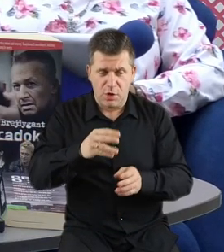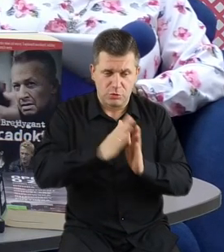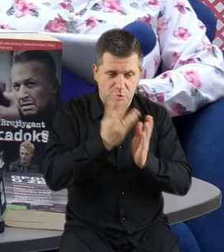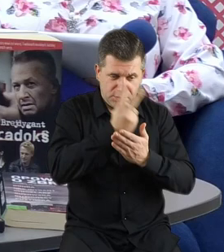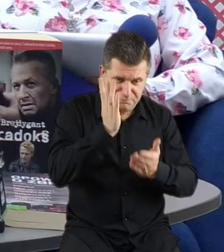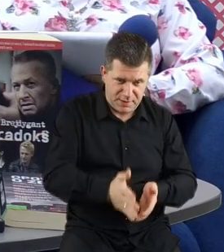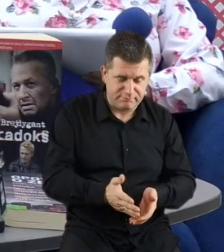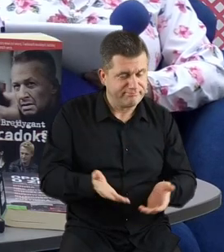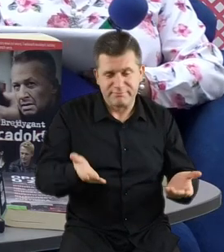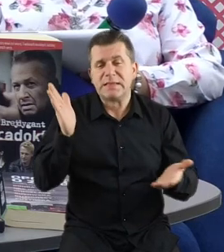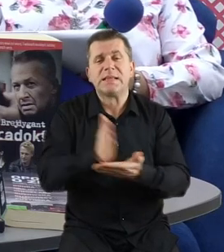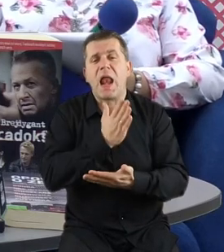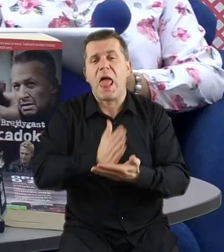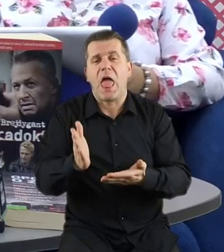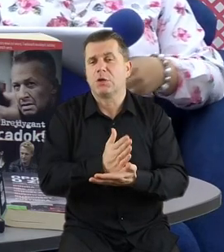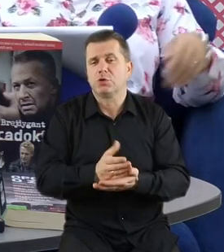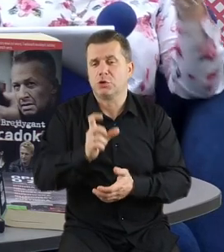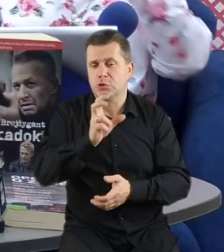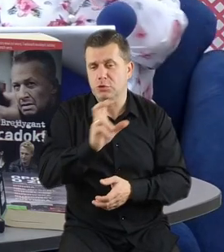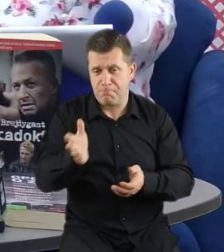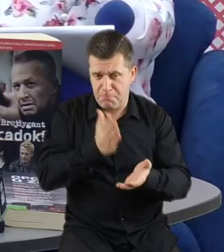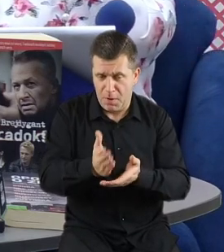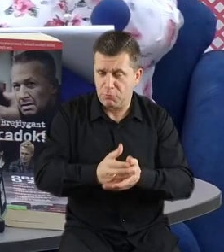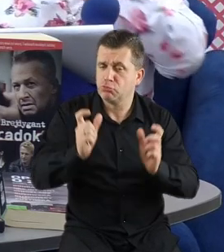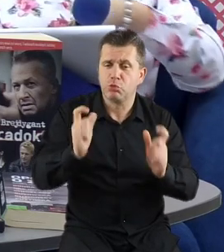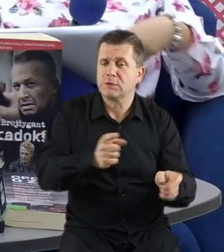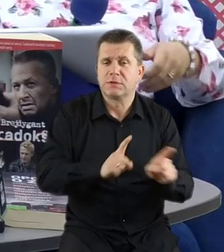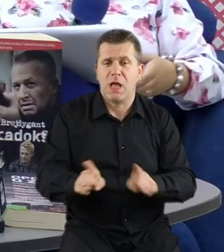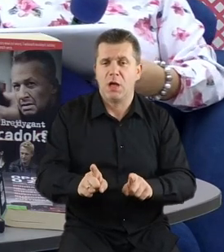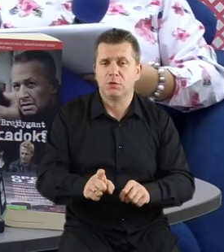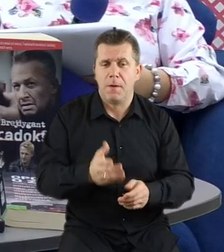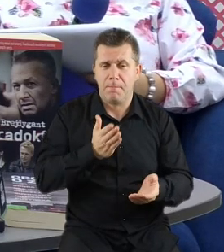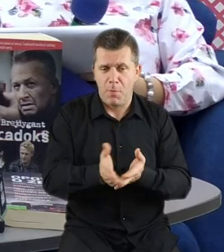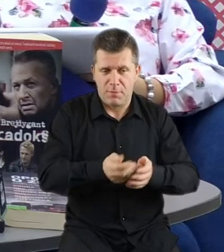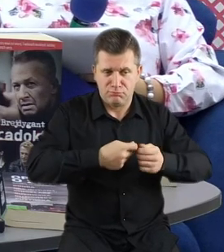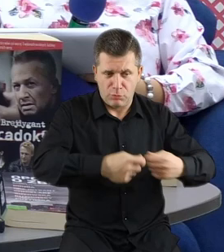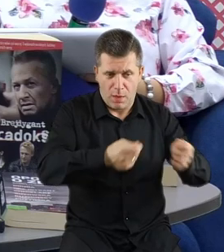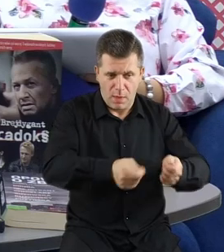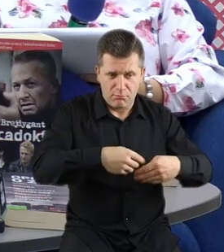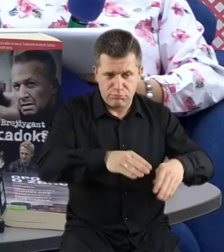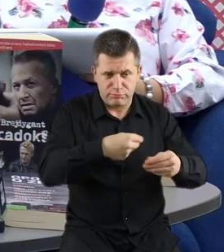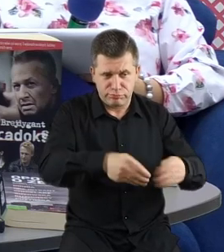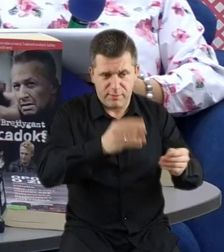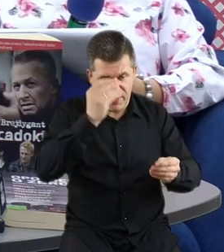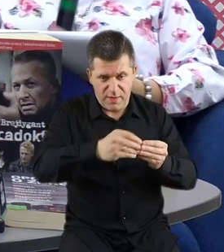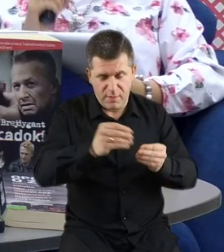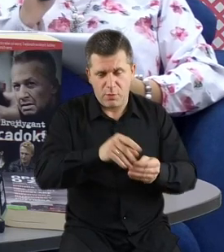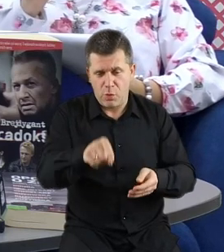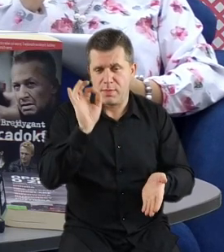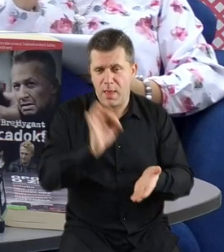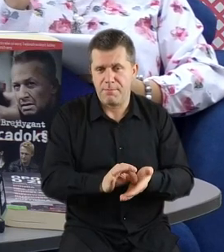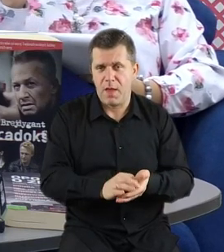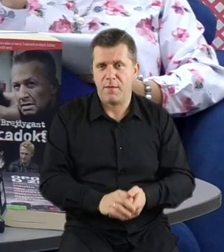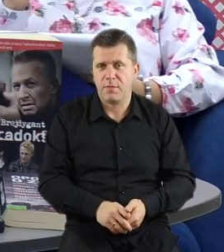No to znaczy, zależy co to w ogóle znaczy, czy pomagają, czy w sensie pomagają sprzedażowo na pewno.